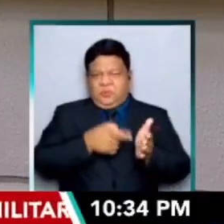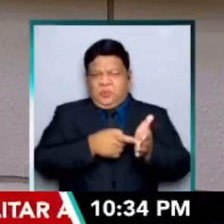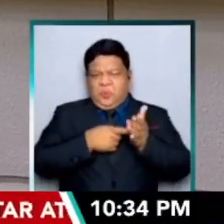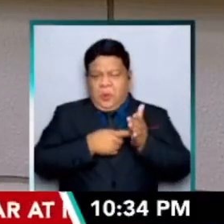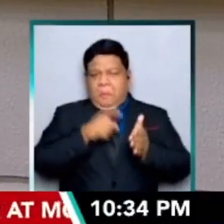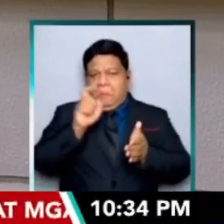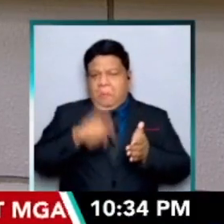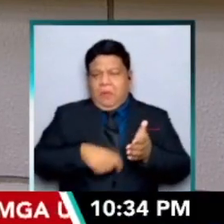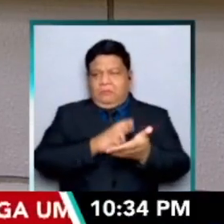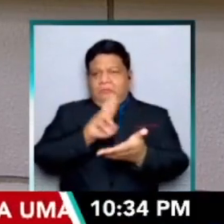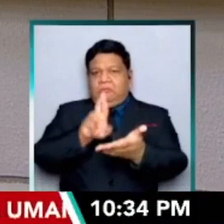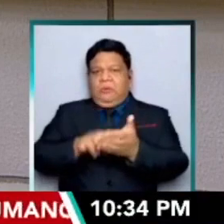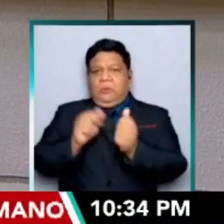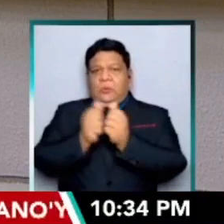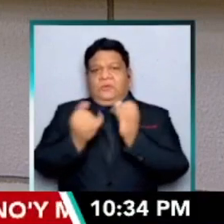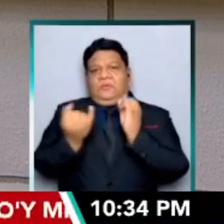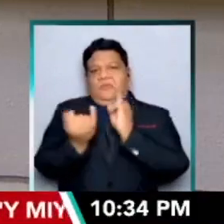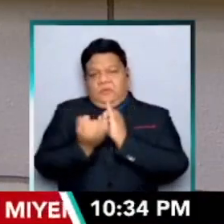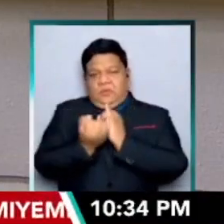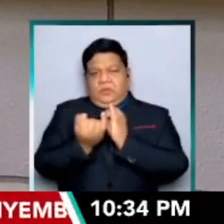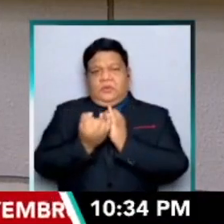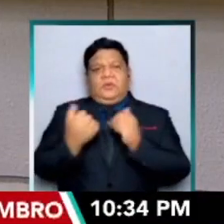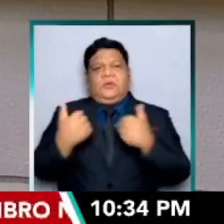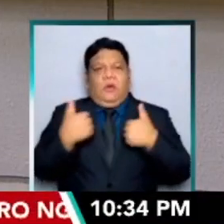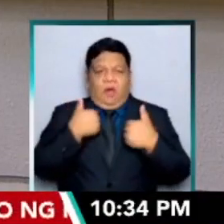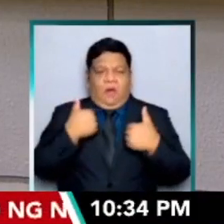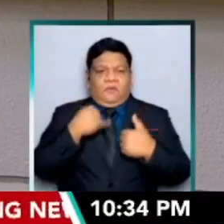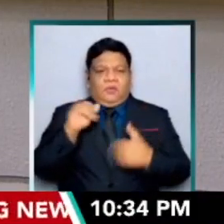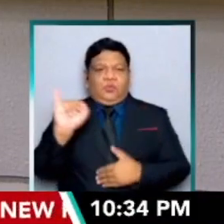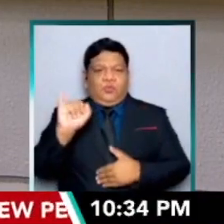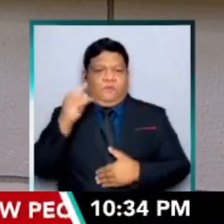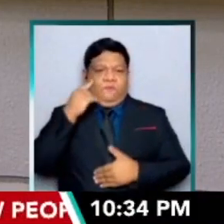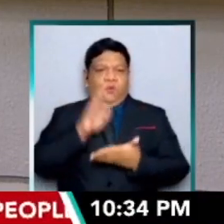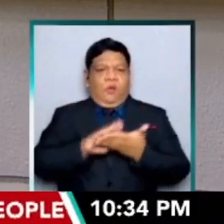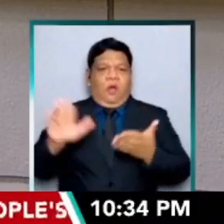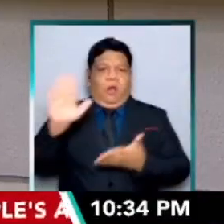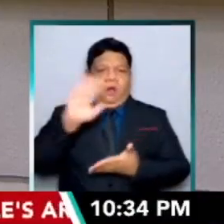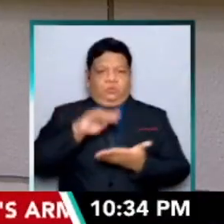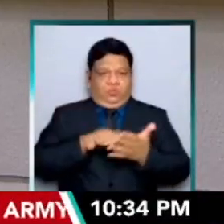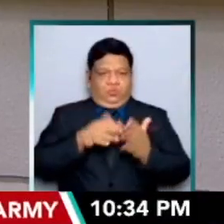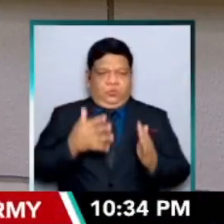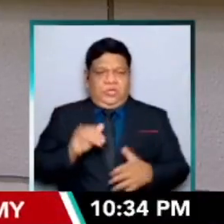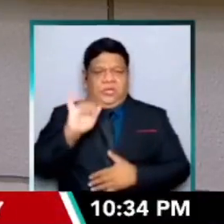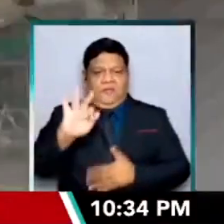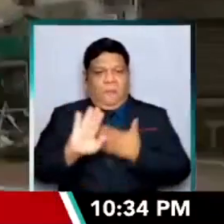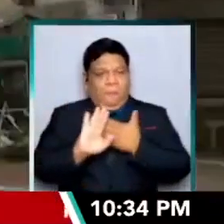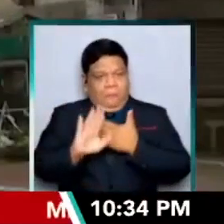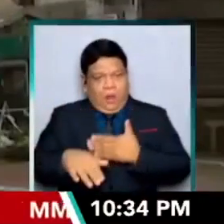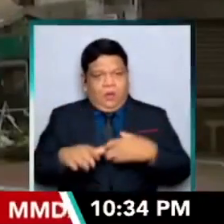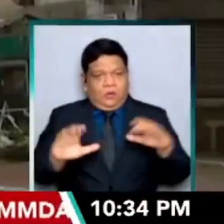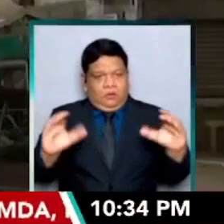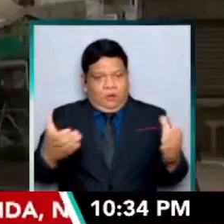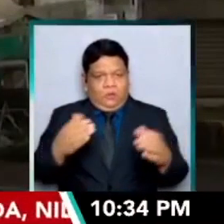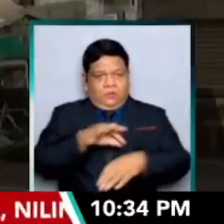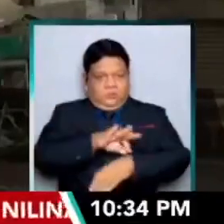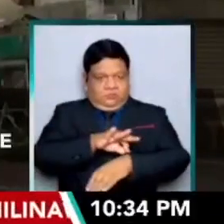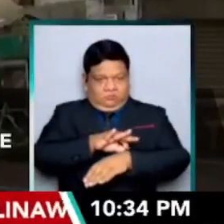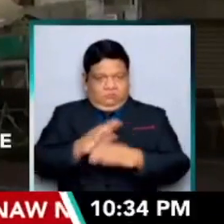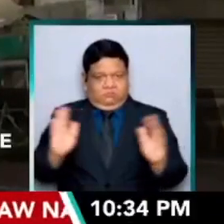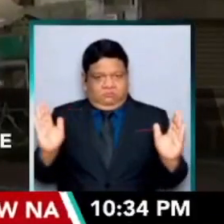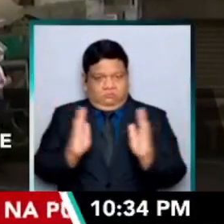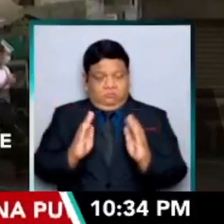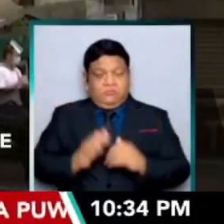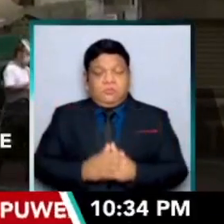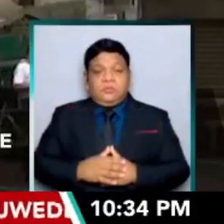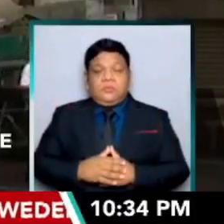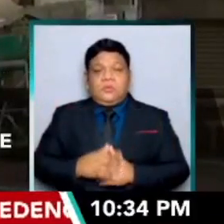katulad na medical insurance ang mga college students na magbabalik sa face-to-face classes. Pag-alma ng National Union of Students